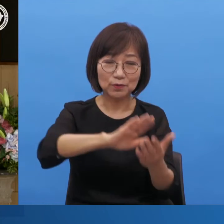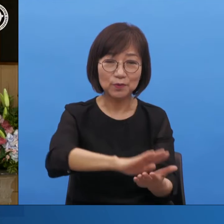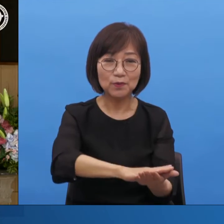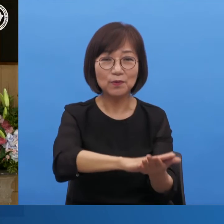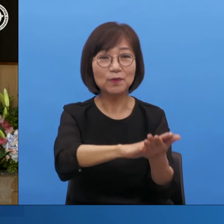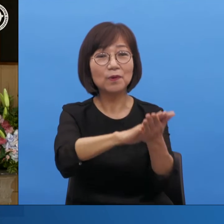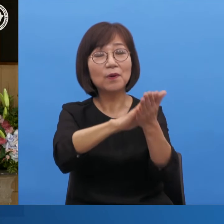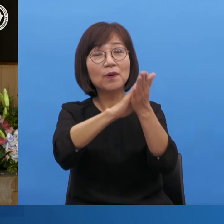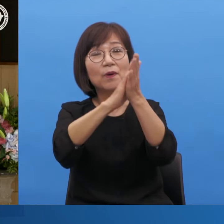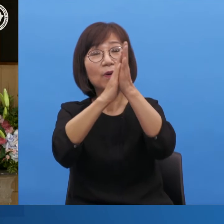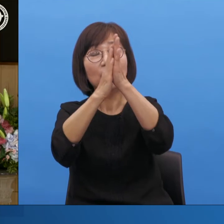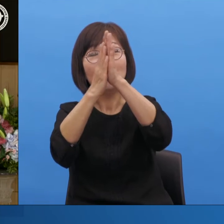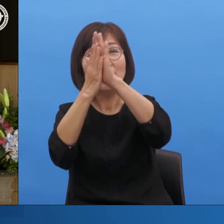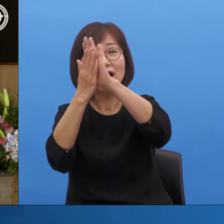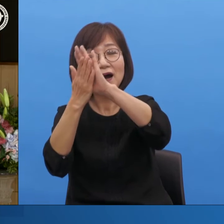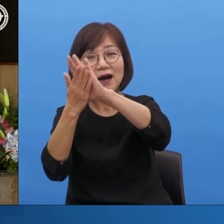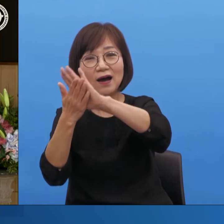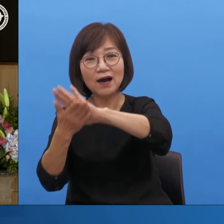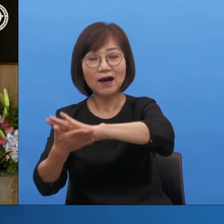천국으로